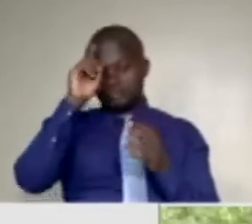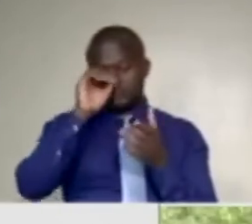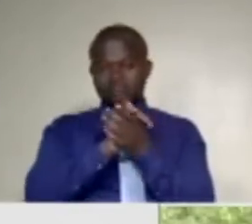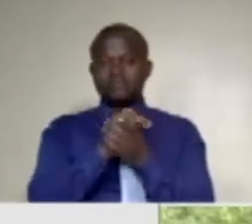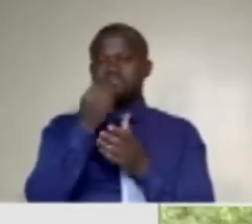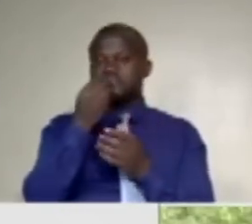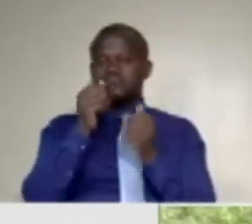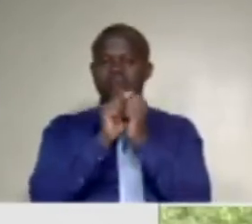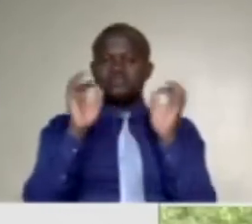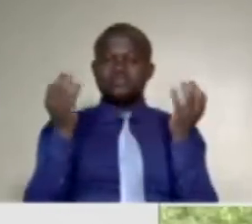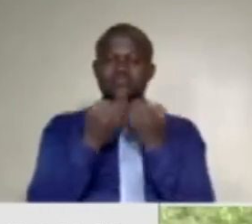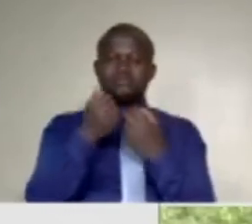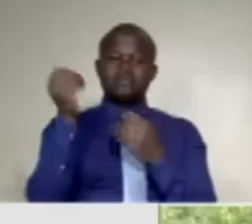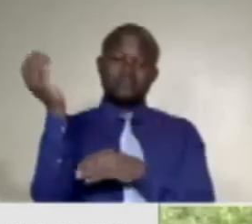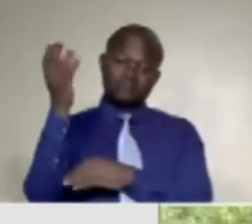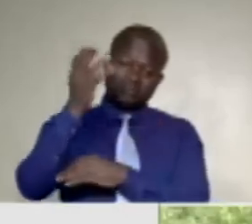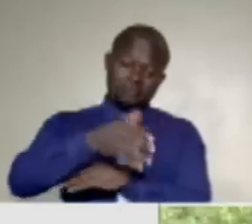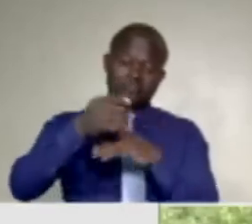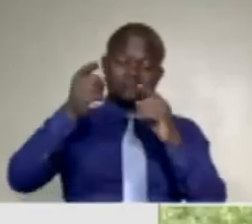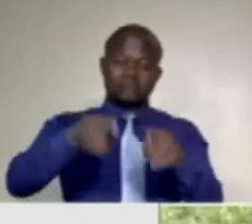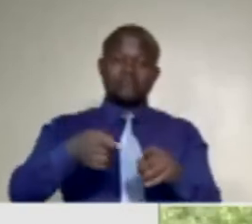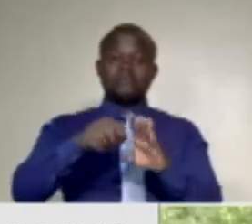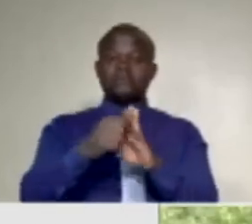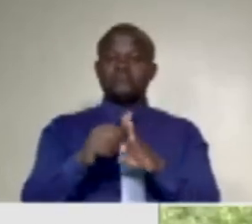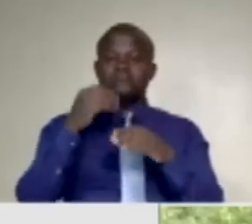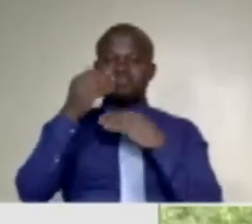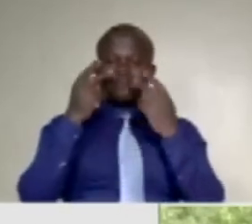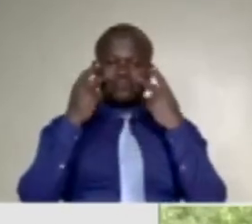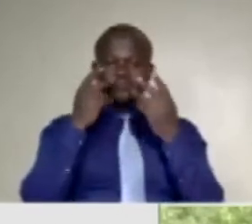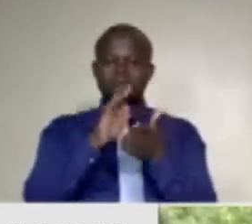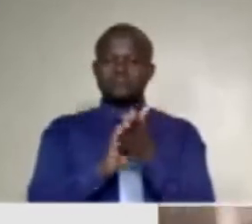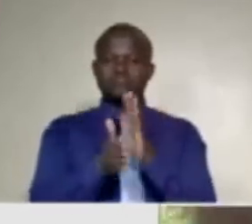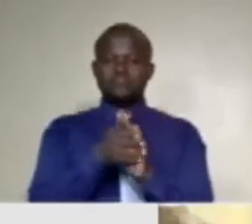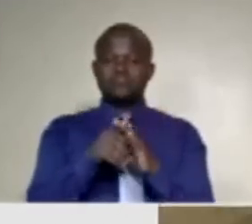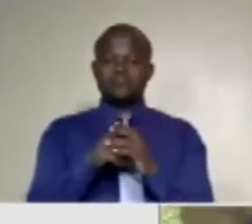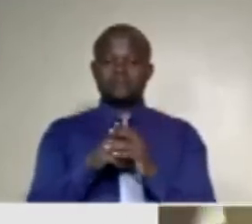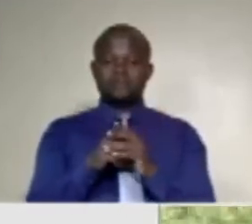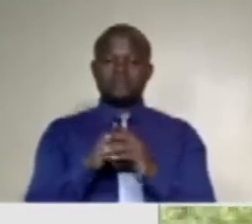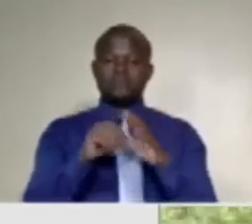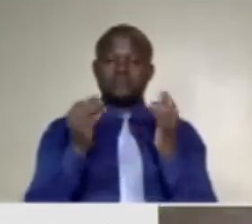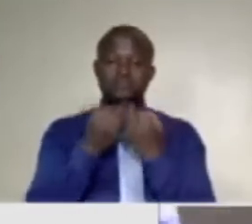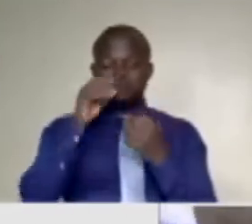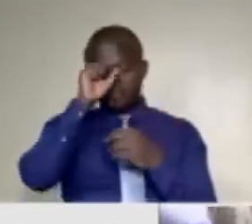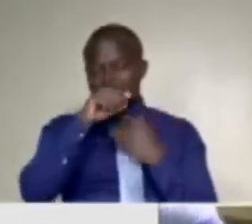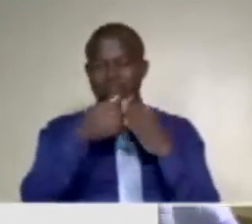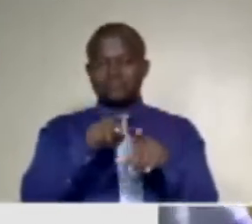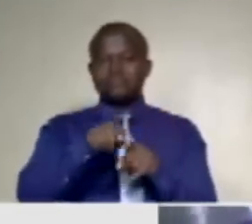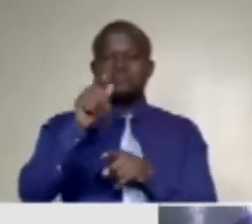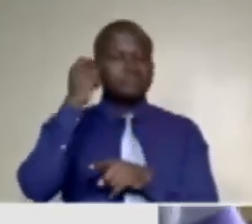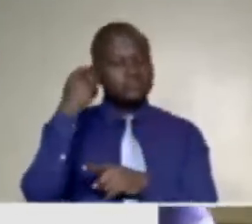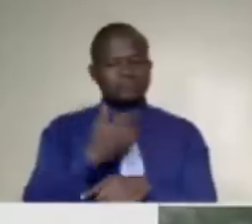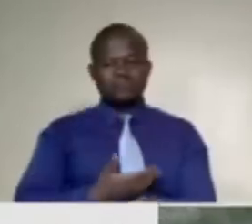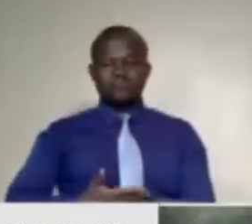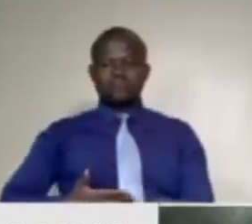n'umuryango wawe. Wakitema wakigeze hasi ujya kugitonora ugasanga ni kirabiranye wa muryango urawe urara ntawe ukaburara ubwo se